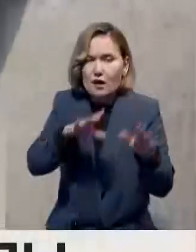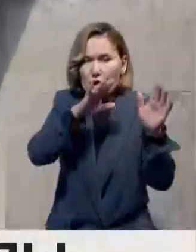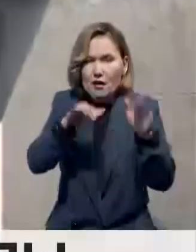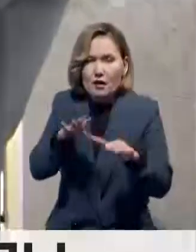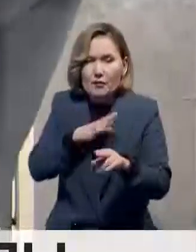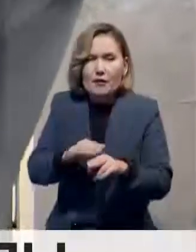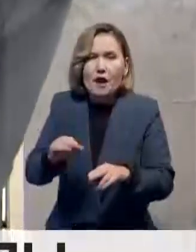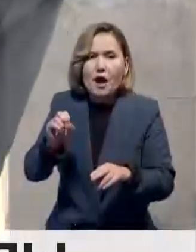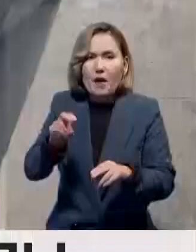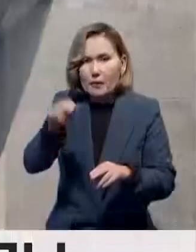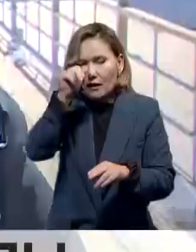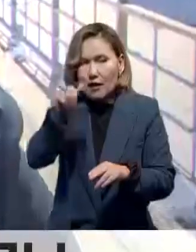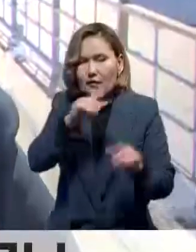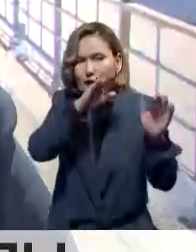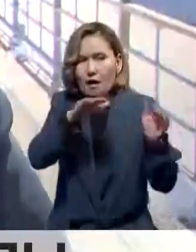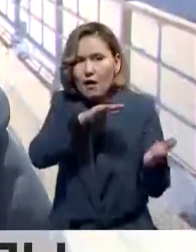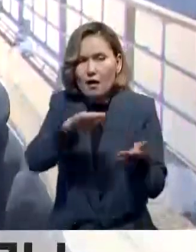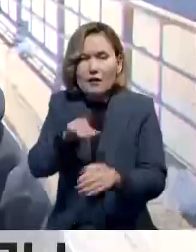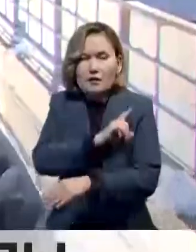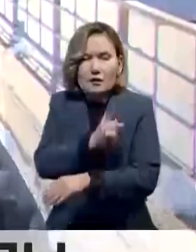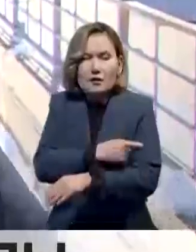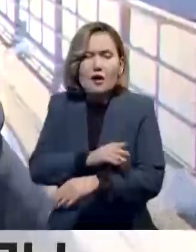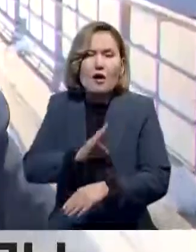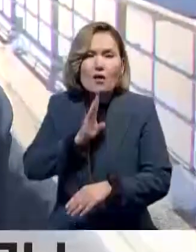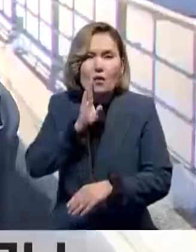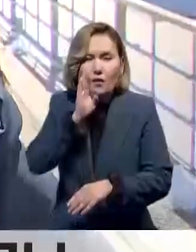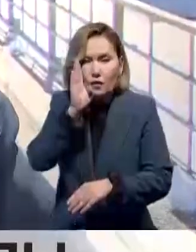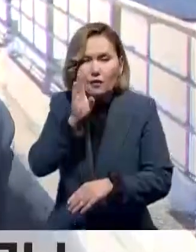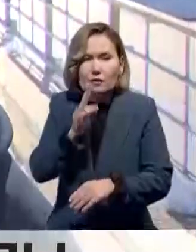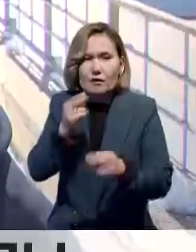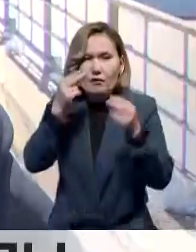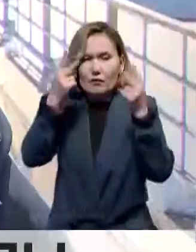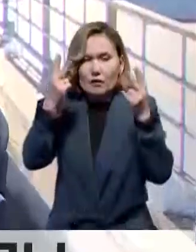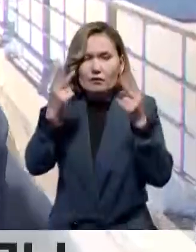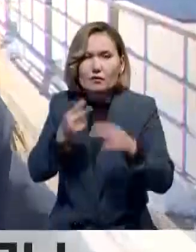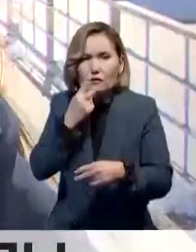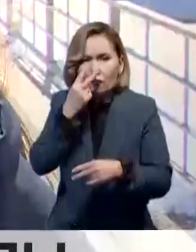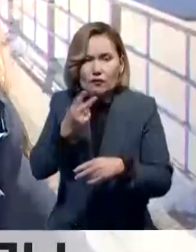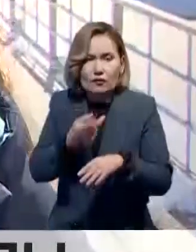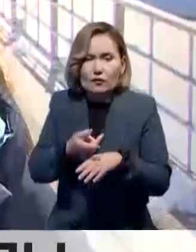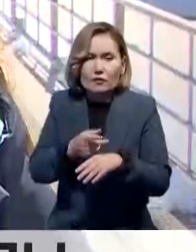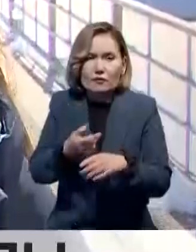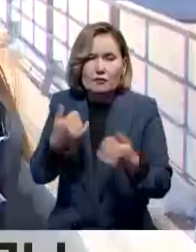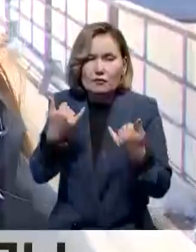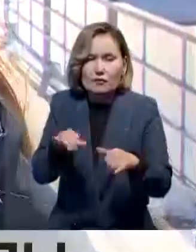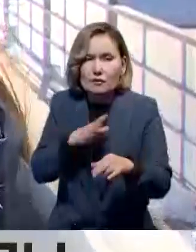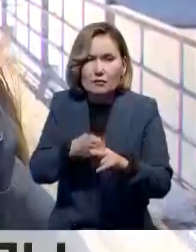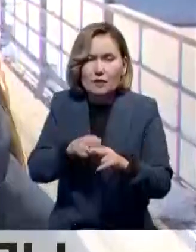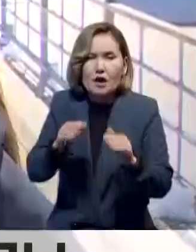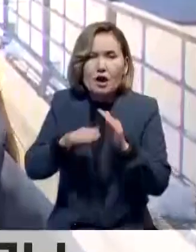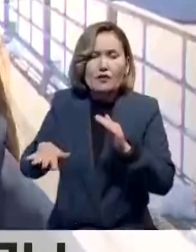Апрель айында қар жауғанын көрген жоқпын. Таңертең тұрғанда жүрістіріс қиын болды, себебі жаңағы дворлар қарға толып кетті.